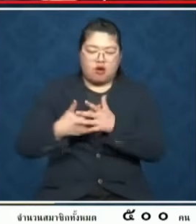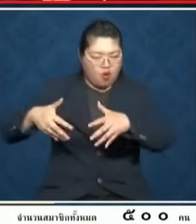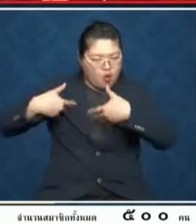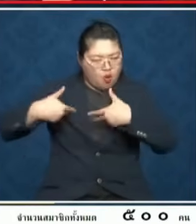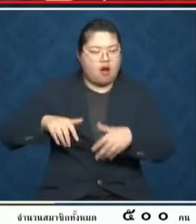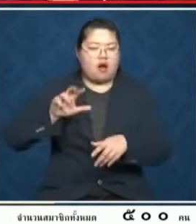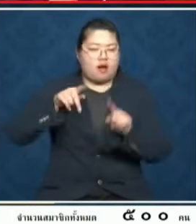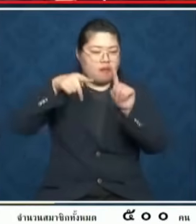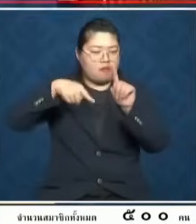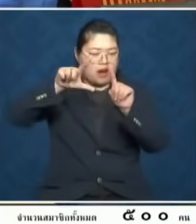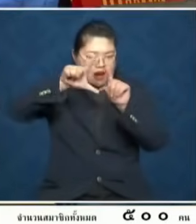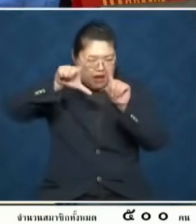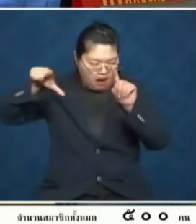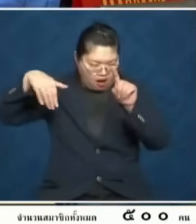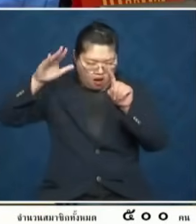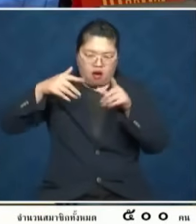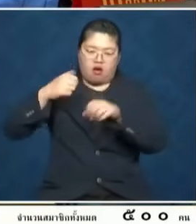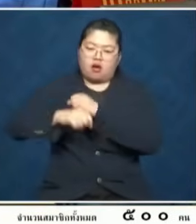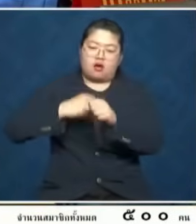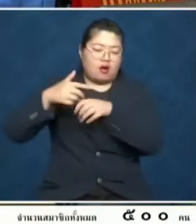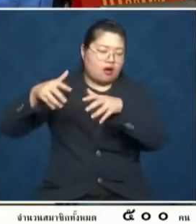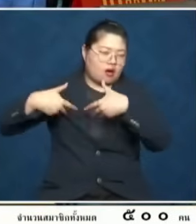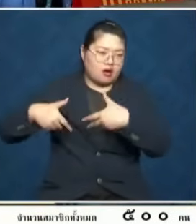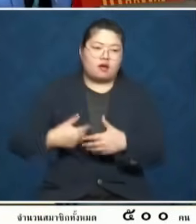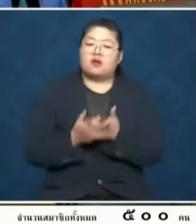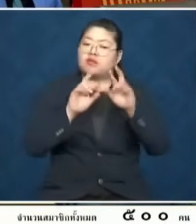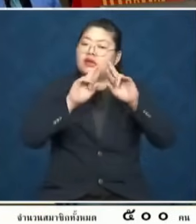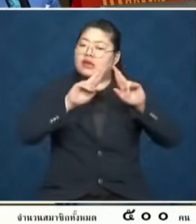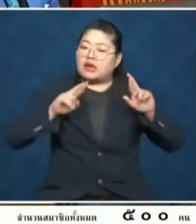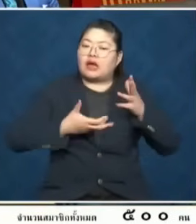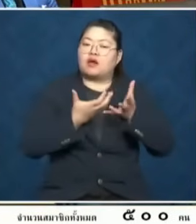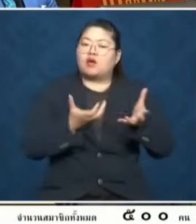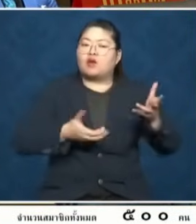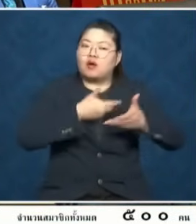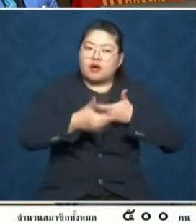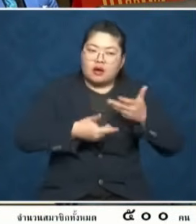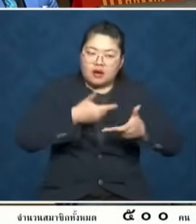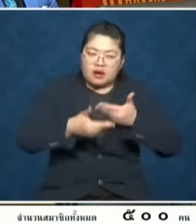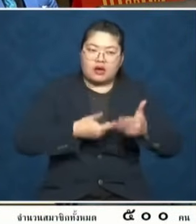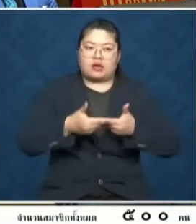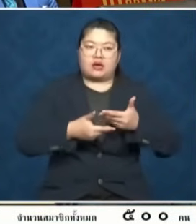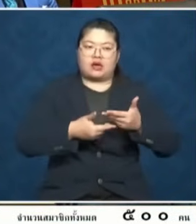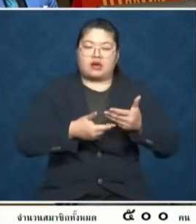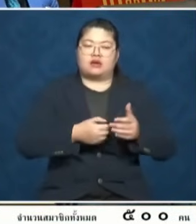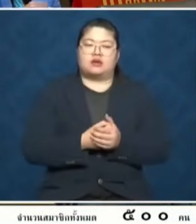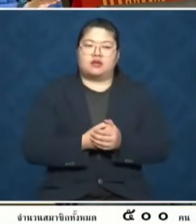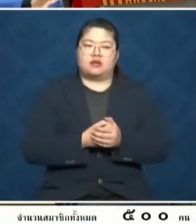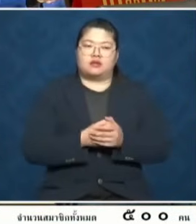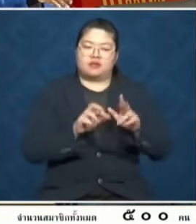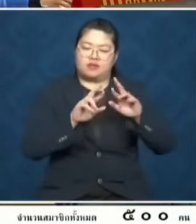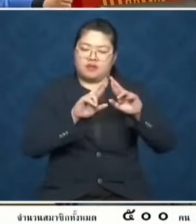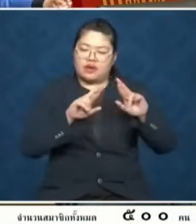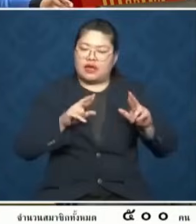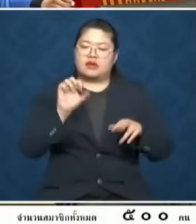หลายพันล้านต่อปียังมีอะไรอีกคะยังมีร้านสะดวกซื้อของเจ้าสัวแบรนด์ใหญ่รายหนึ่งที่ผูกขาดเป็นร้านค้า